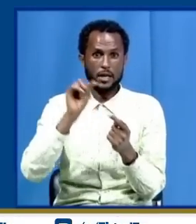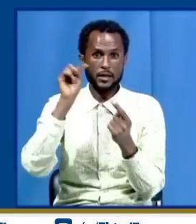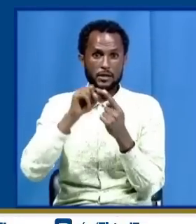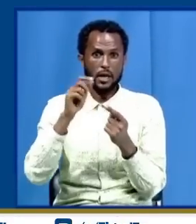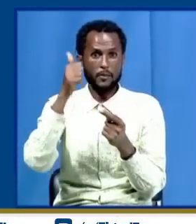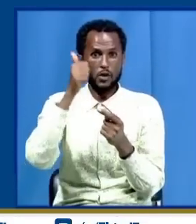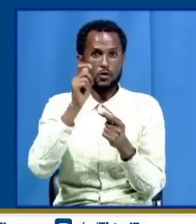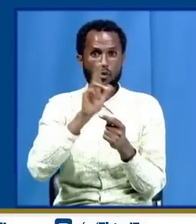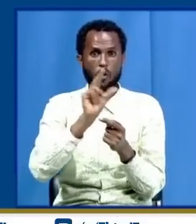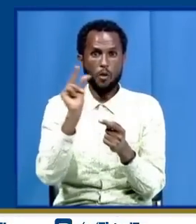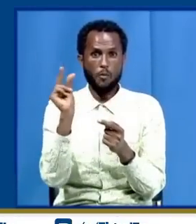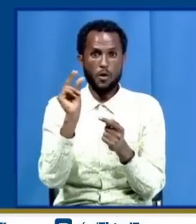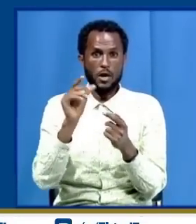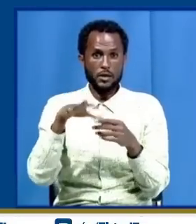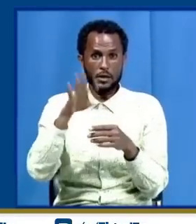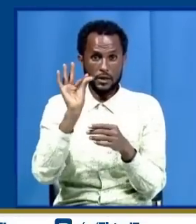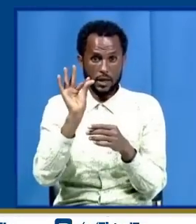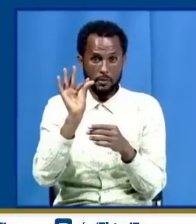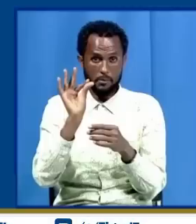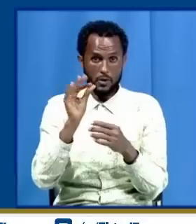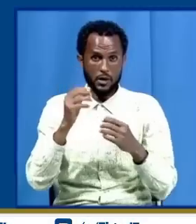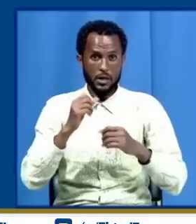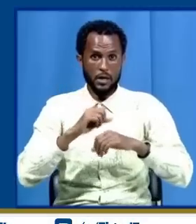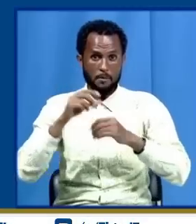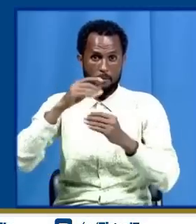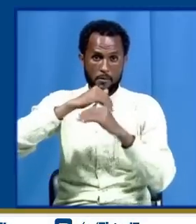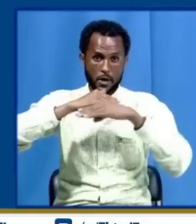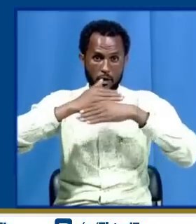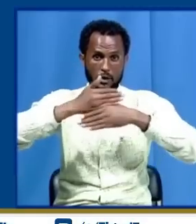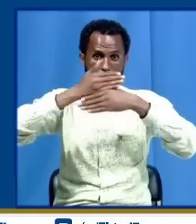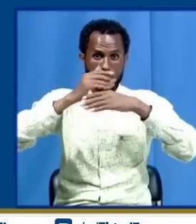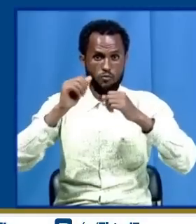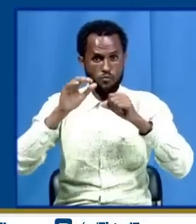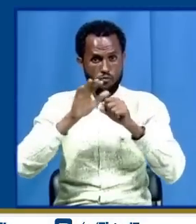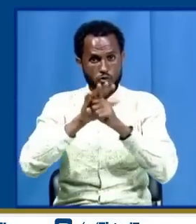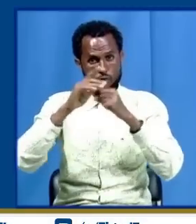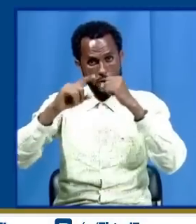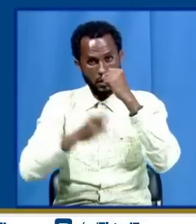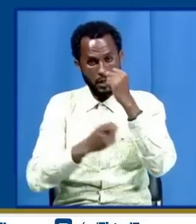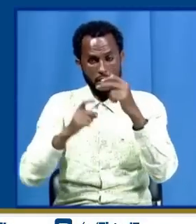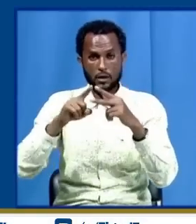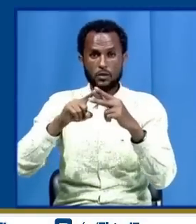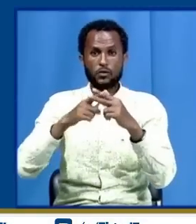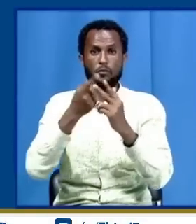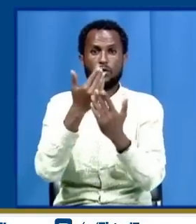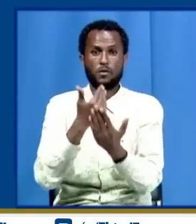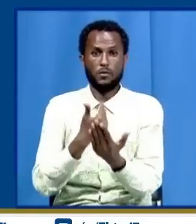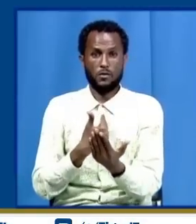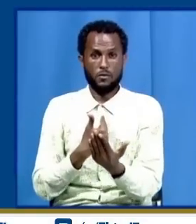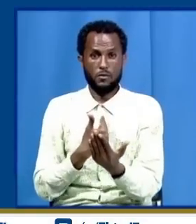ኢሮፕ ኣብ ዝርከብ ድፉዓትና ሙሉእ መጥቃዕቲ ጀሚሮም ኣለዉ።